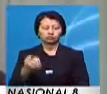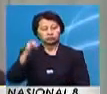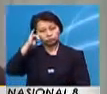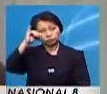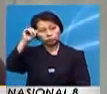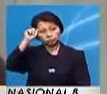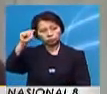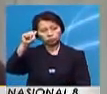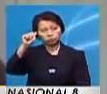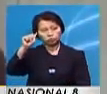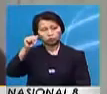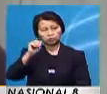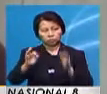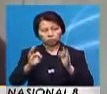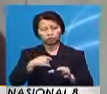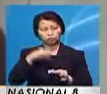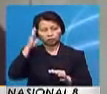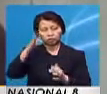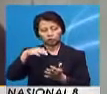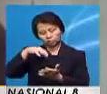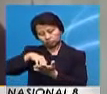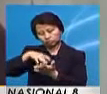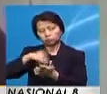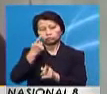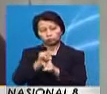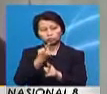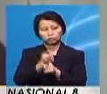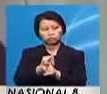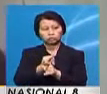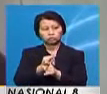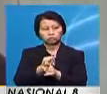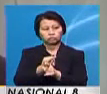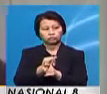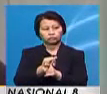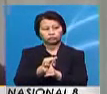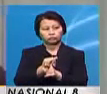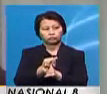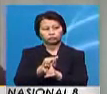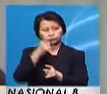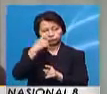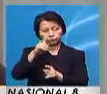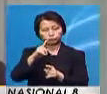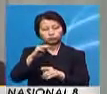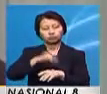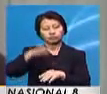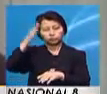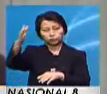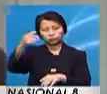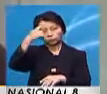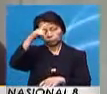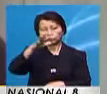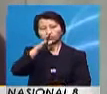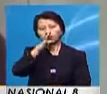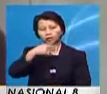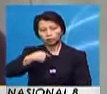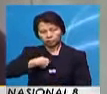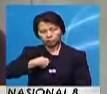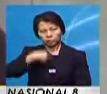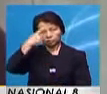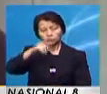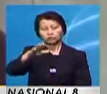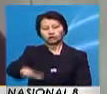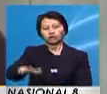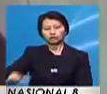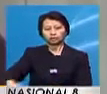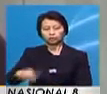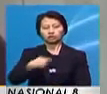InsyaAllah saya akan belajar betul-betul sungguh demi untuk apa, untuk masa depan saya juga, untuk ibu saya, untuk adik-adik